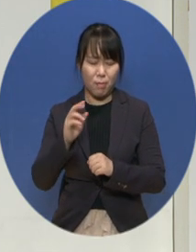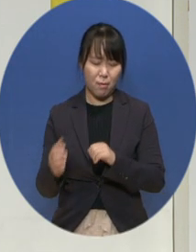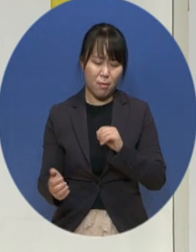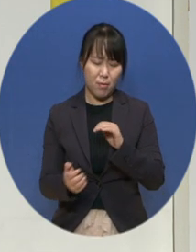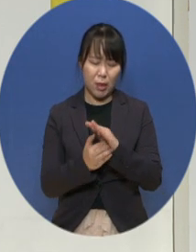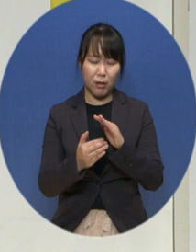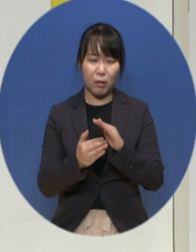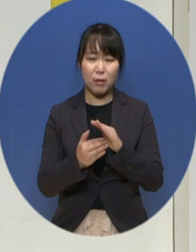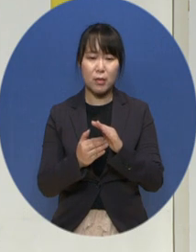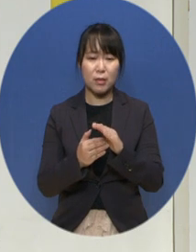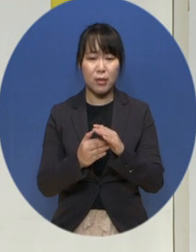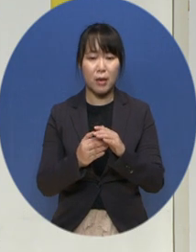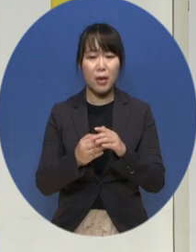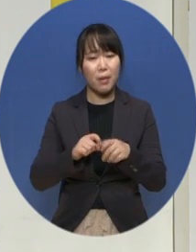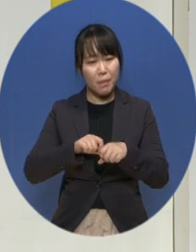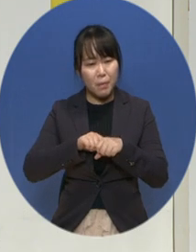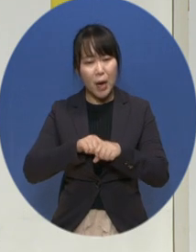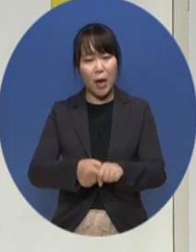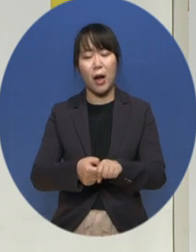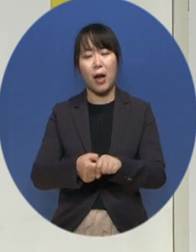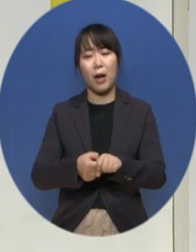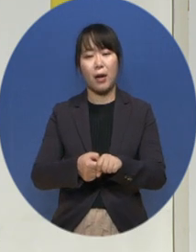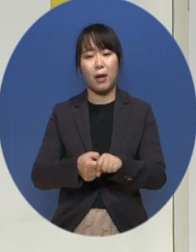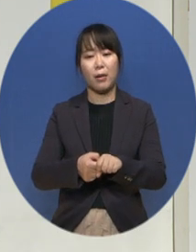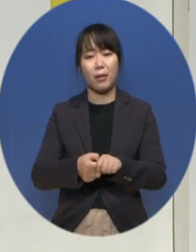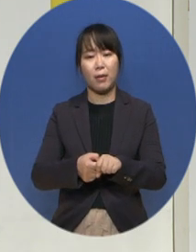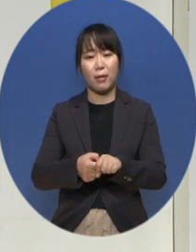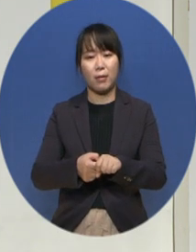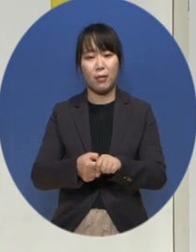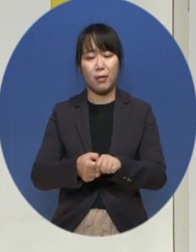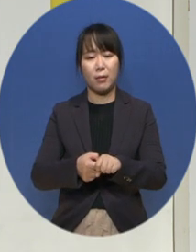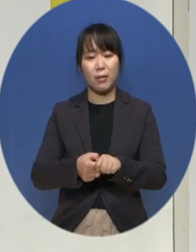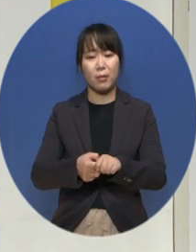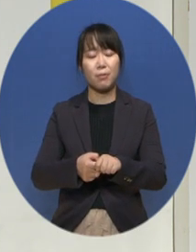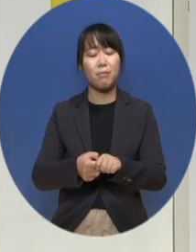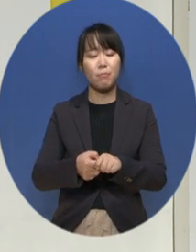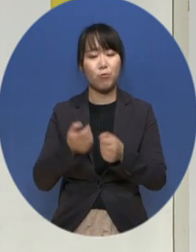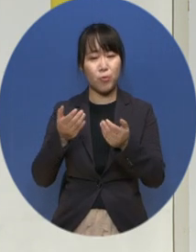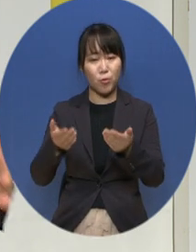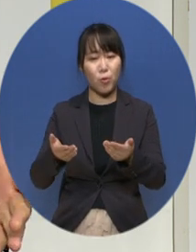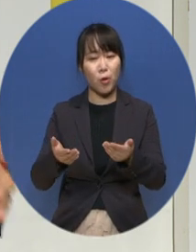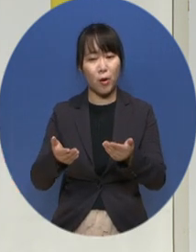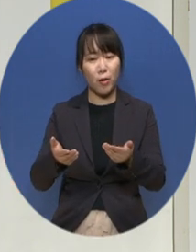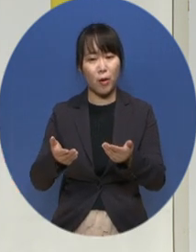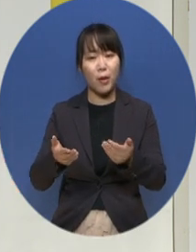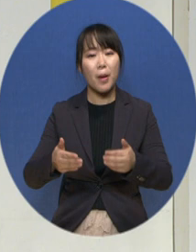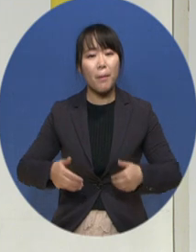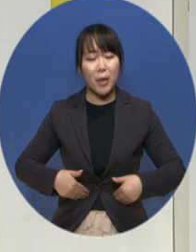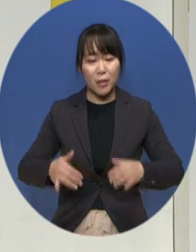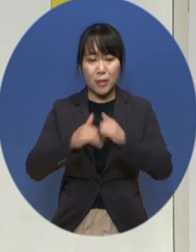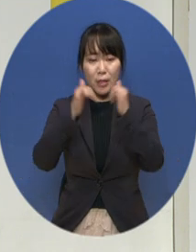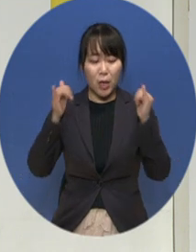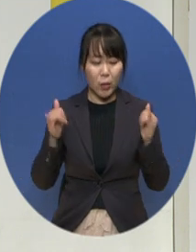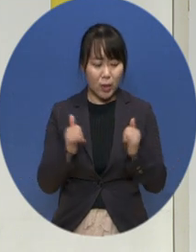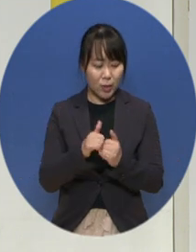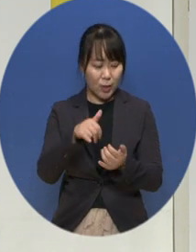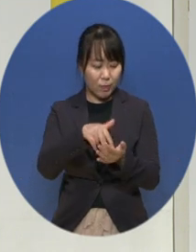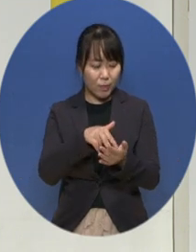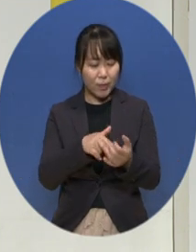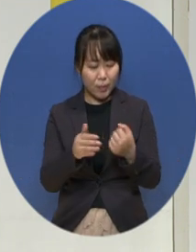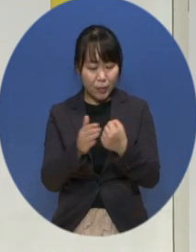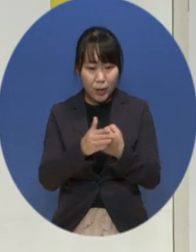말하자면 극한 형에 가까운 그런 형을 해야 된다 라는 것이 사회적 중론 이기 때문에